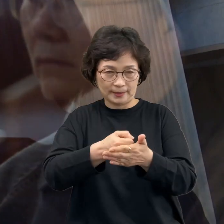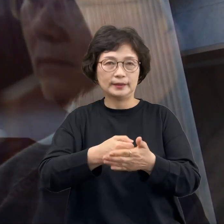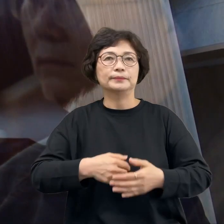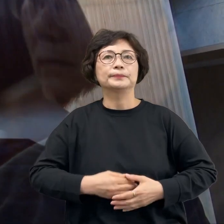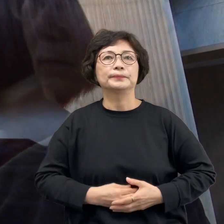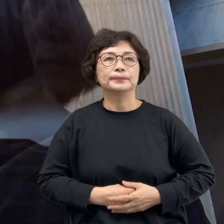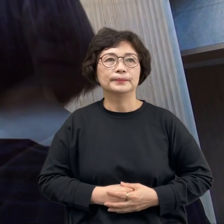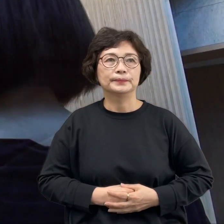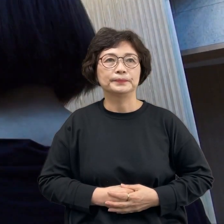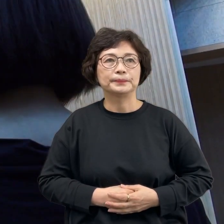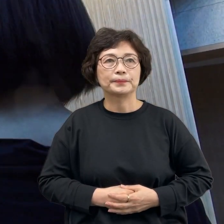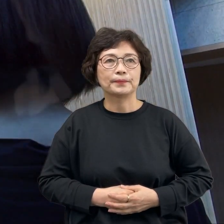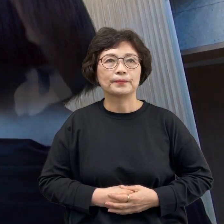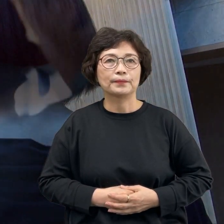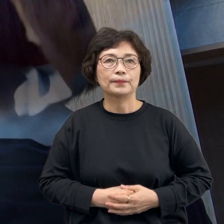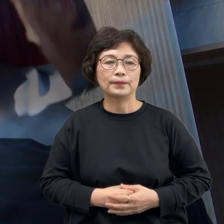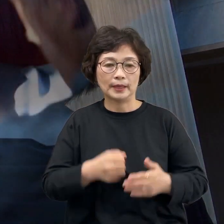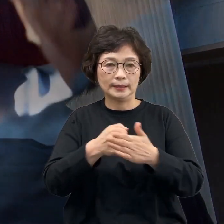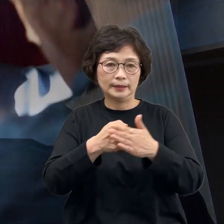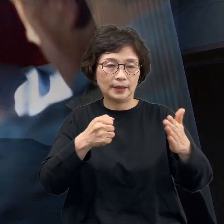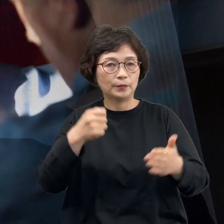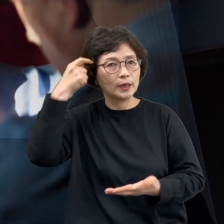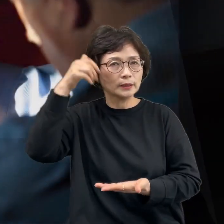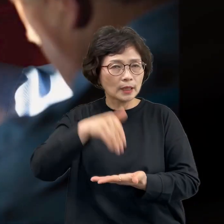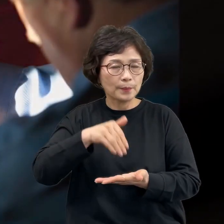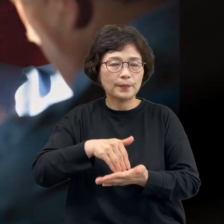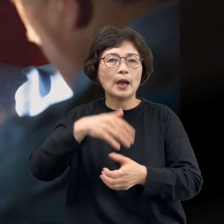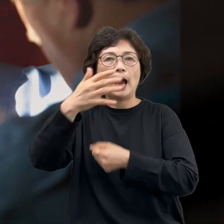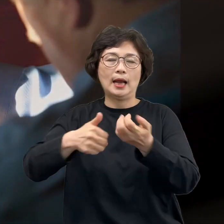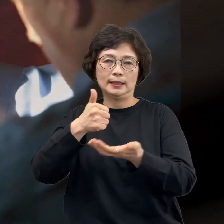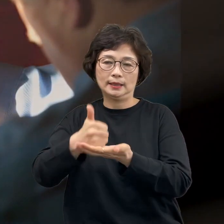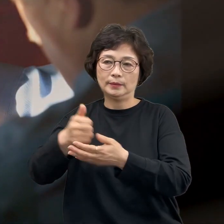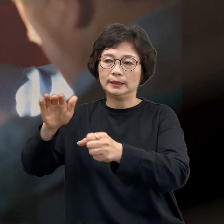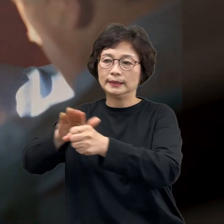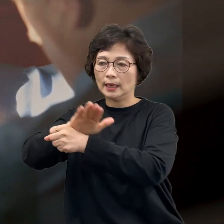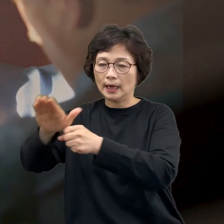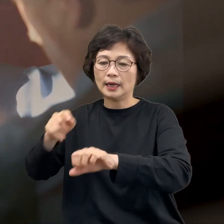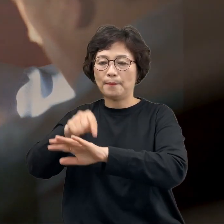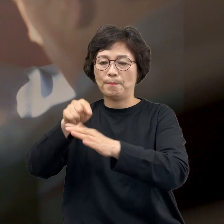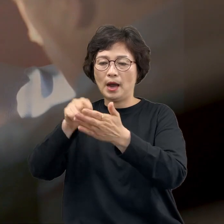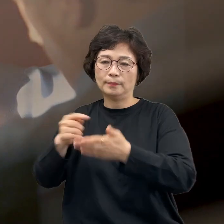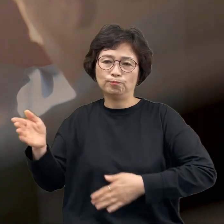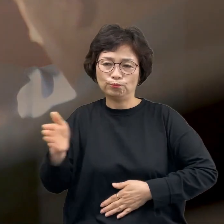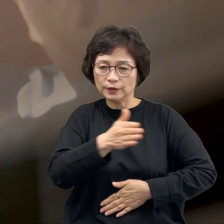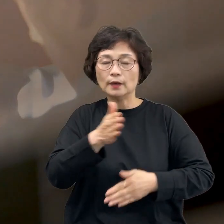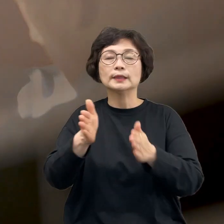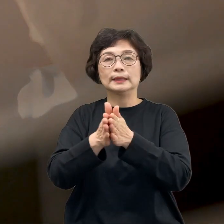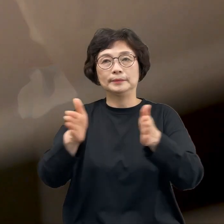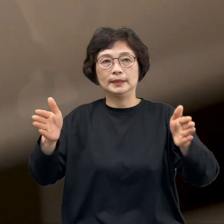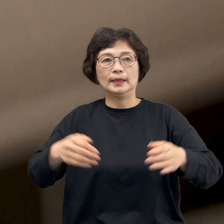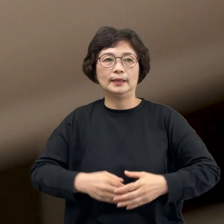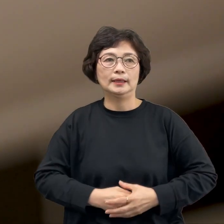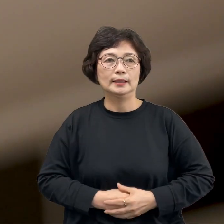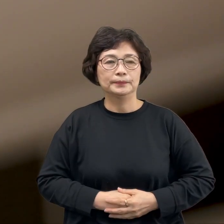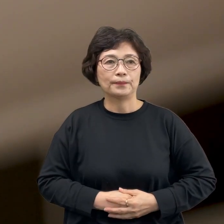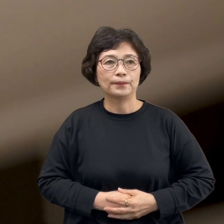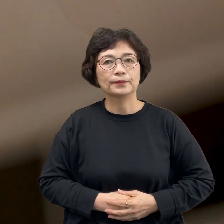결심하는 것입니다. 그래서 통회는 하느님을 사랑하는 마음에서 시작됩니다.